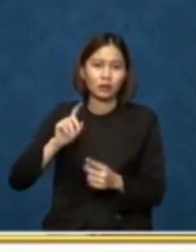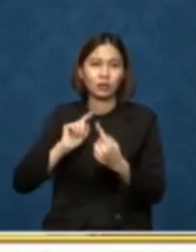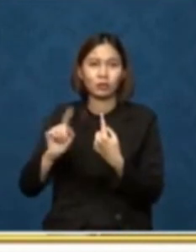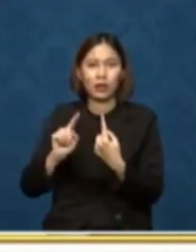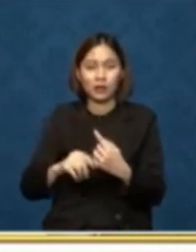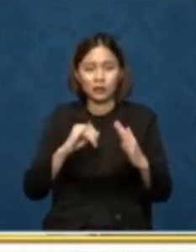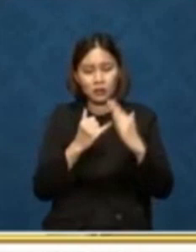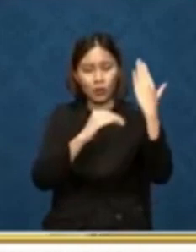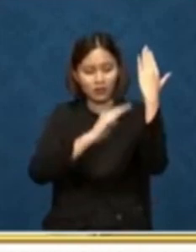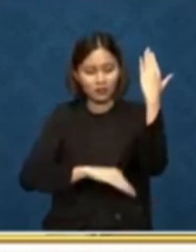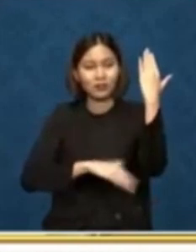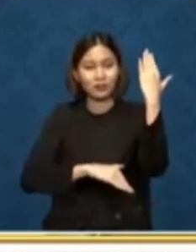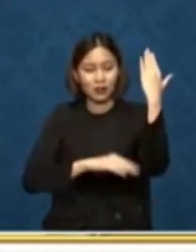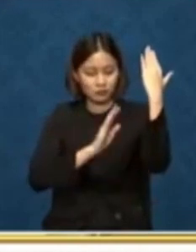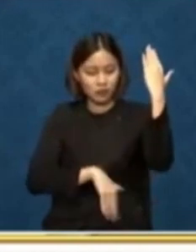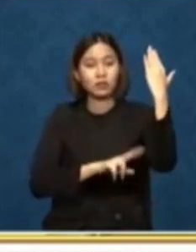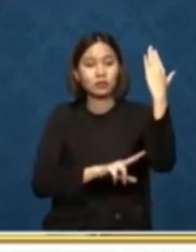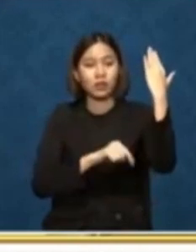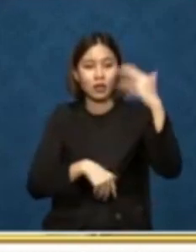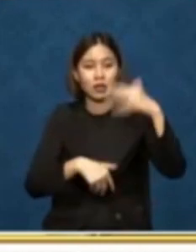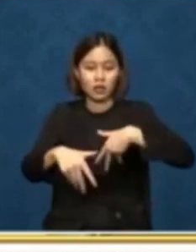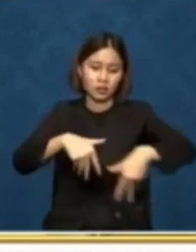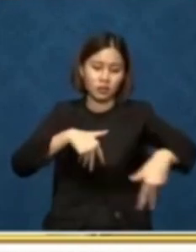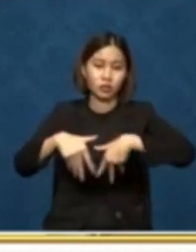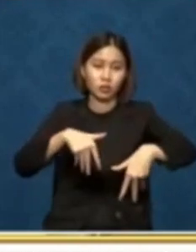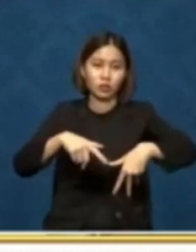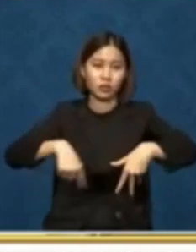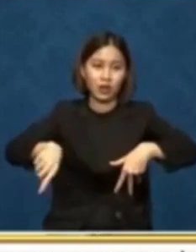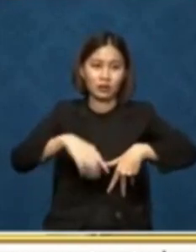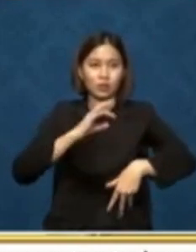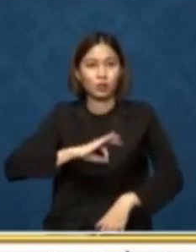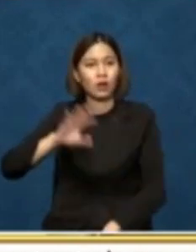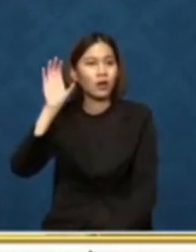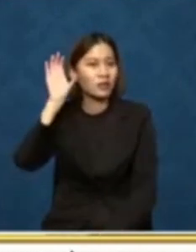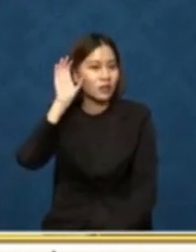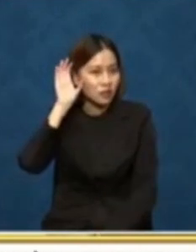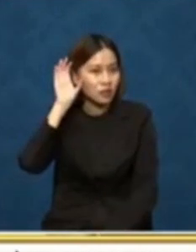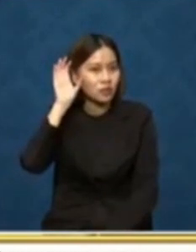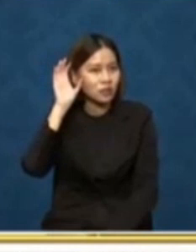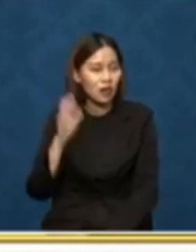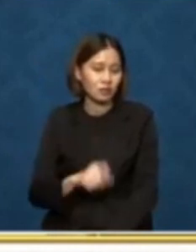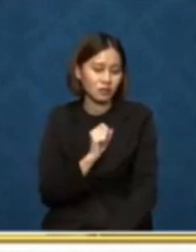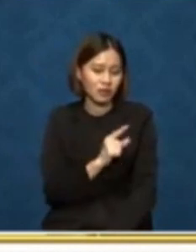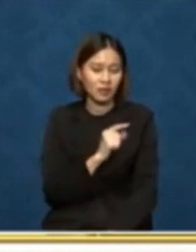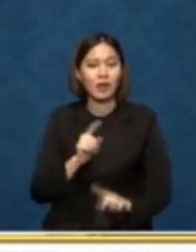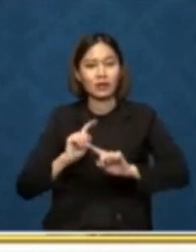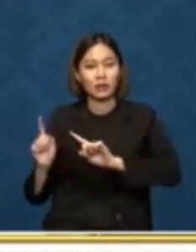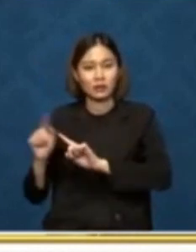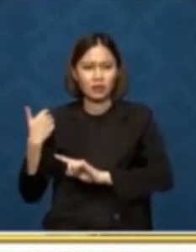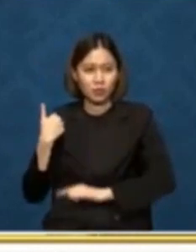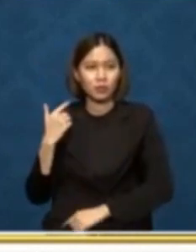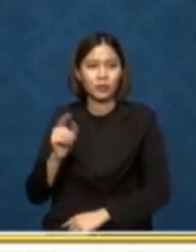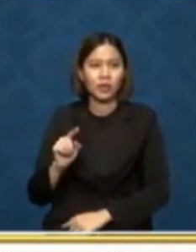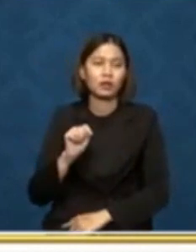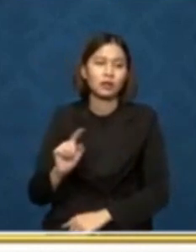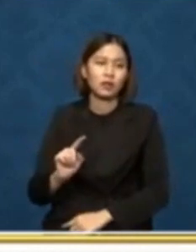เกลียดฉั่งต่อจังหวัดชายแดนใต้เนี่ยต่อ 3จังหวัดต่อพี่น้องที่มีความเชื่อหรือเชื่อชาติที่ต่างกันกัน